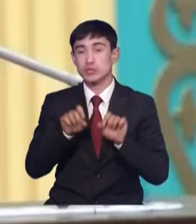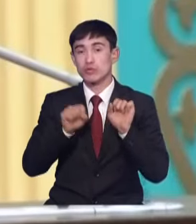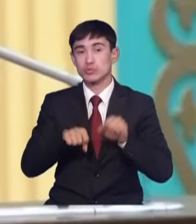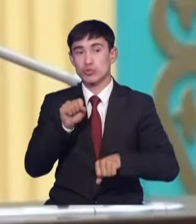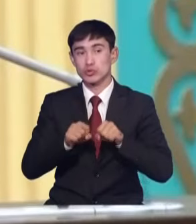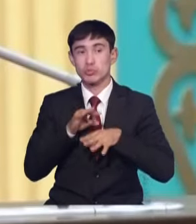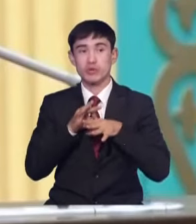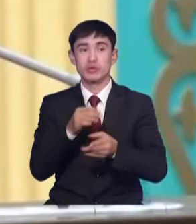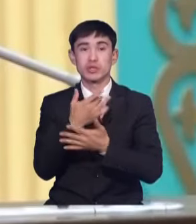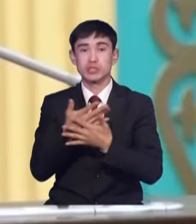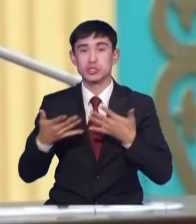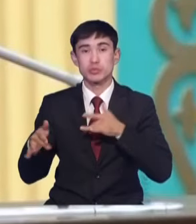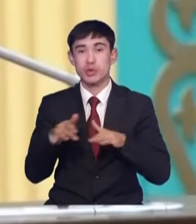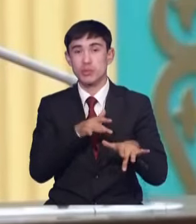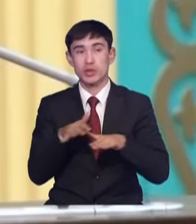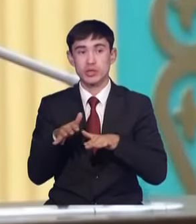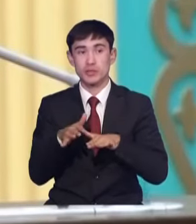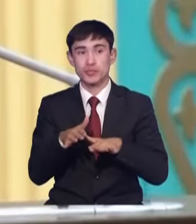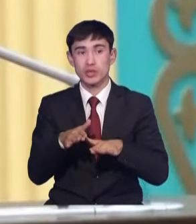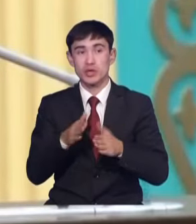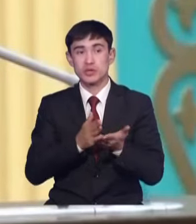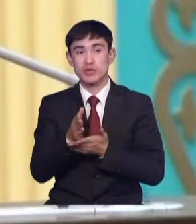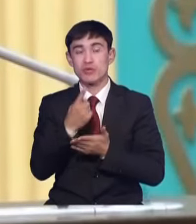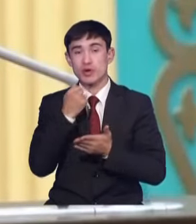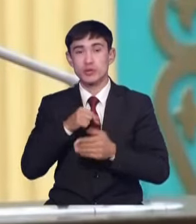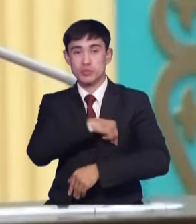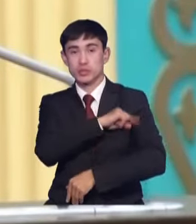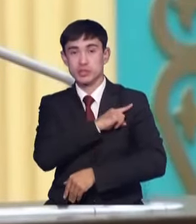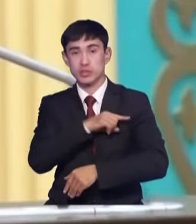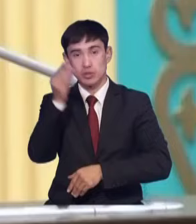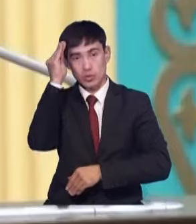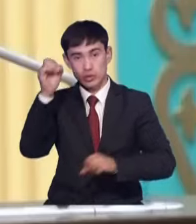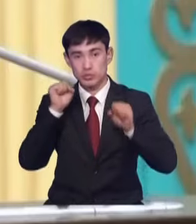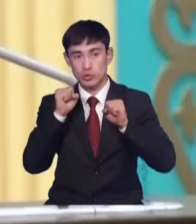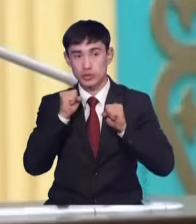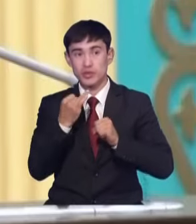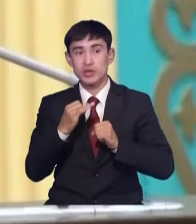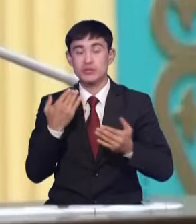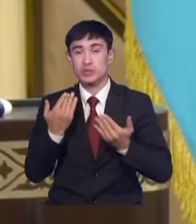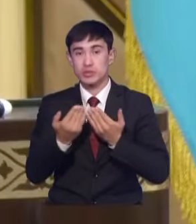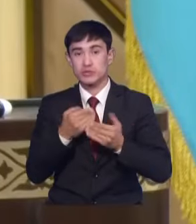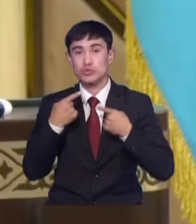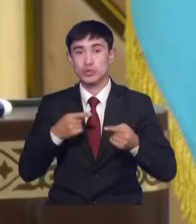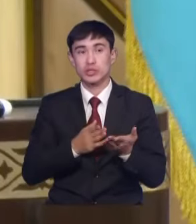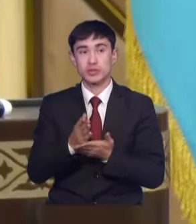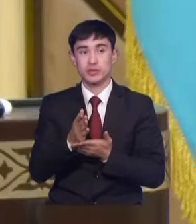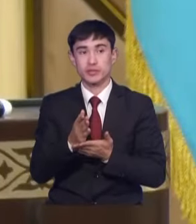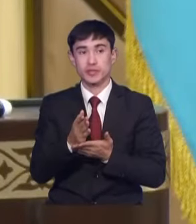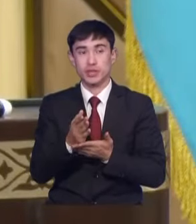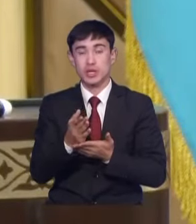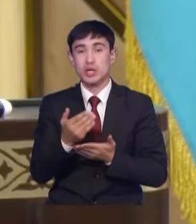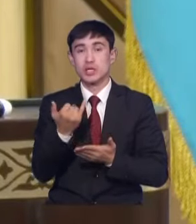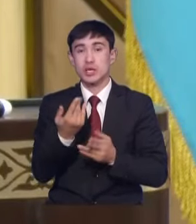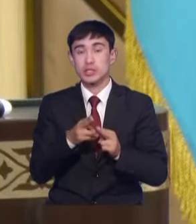возможность проводить различные мероприятия не только в сфере военной медицины науки и спорте но и взаимодействовать в других отраслях вместе с